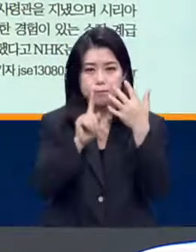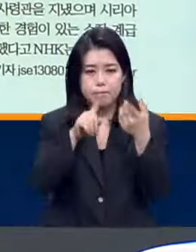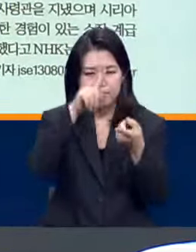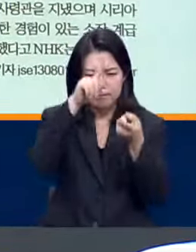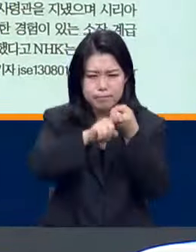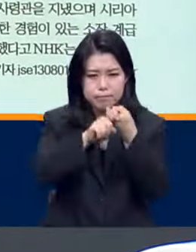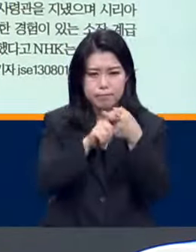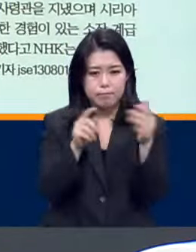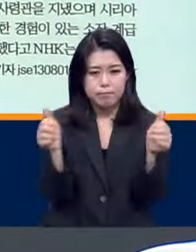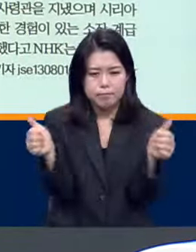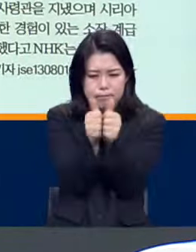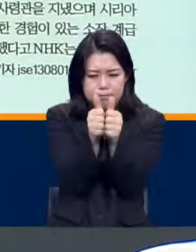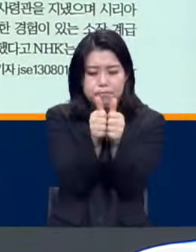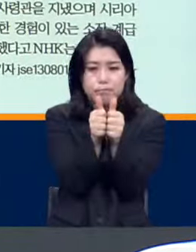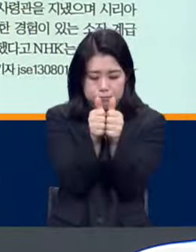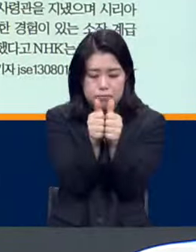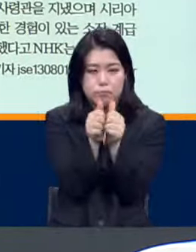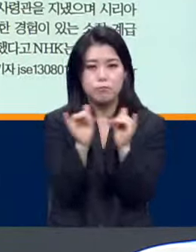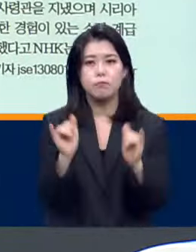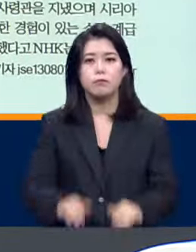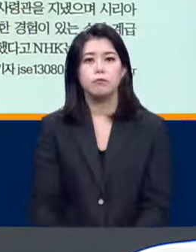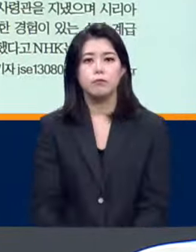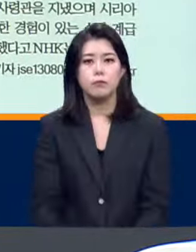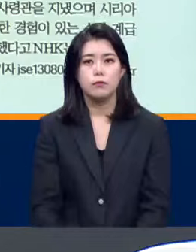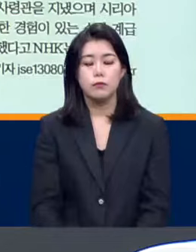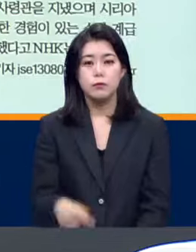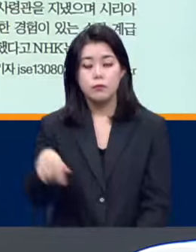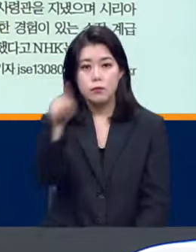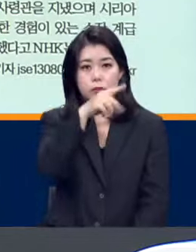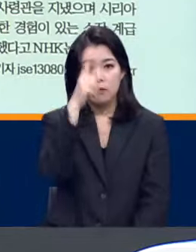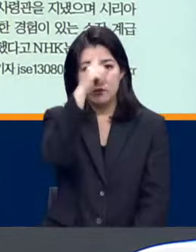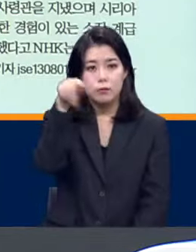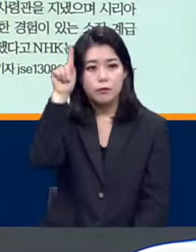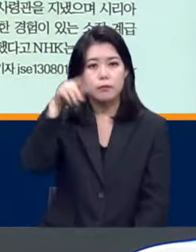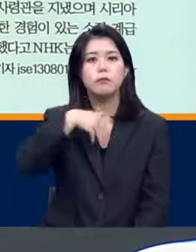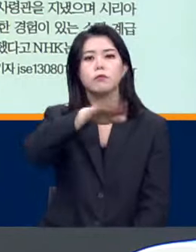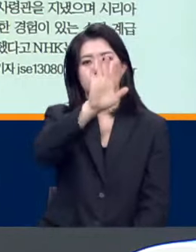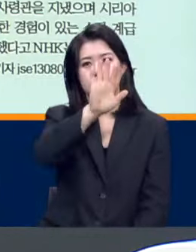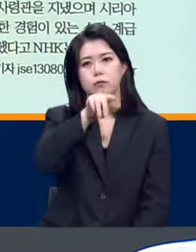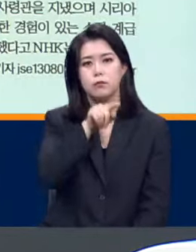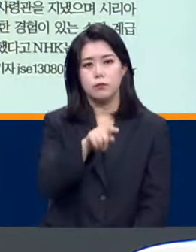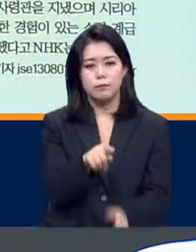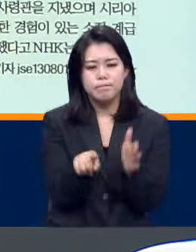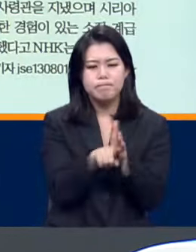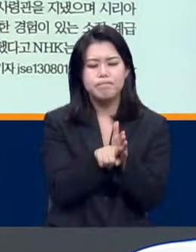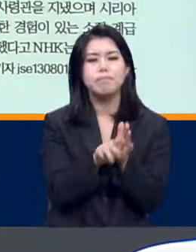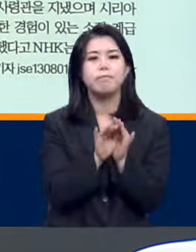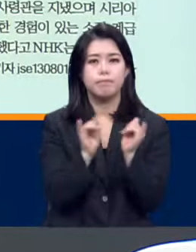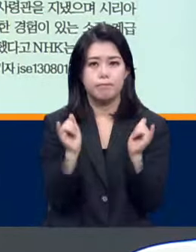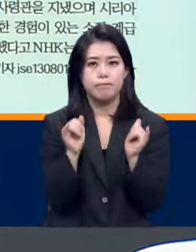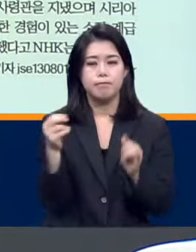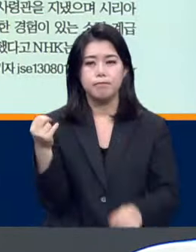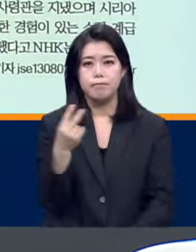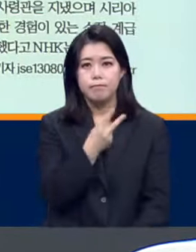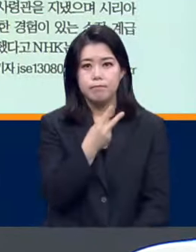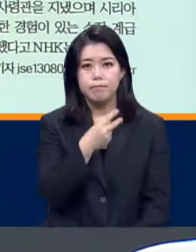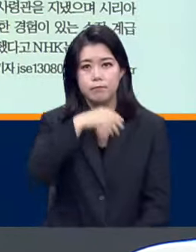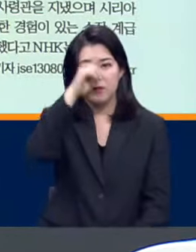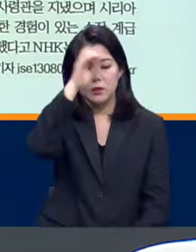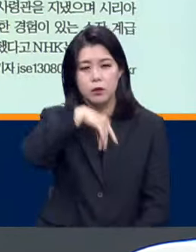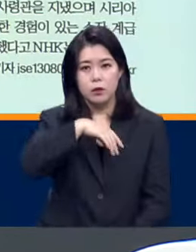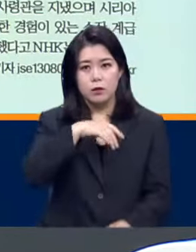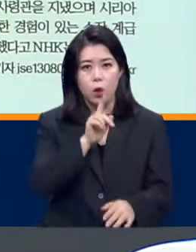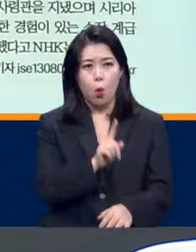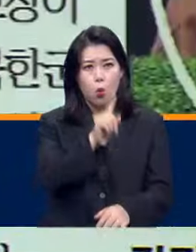그니까 곁에 딱 있는 사람들인 거죠 측근 이들이 러시아에 갔다가 나름 믿는 사람들 그리고 그냥 믿는 믿는